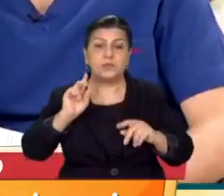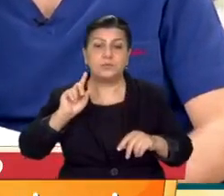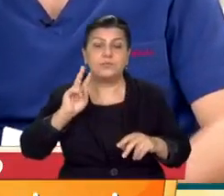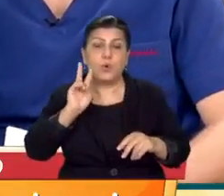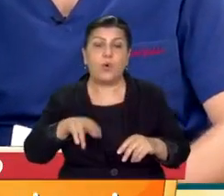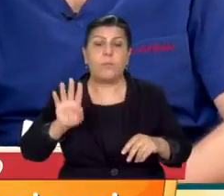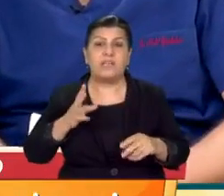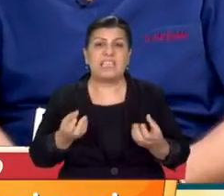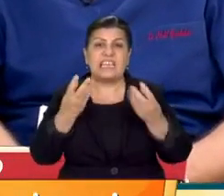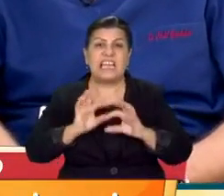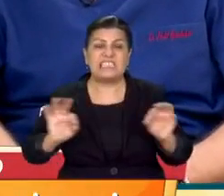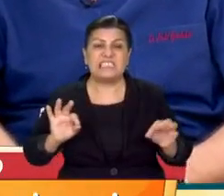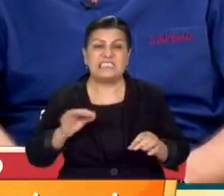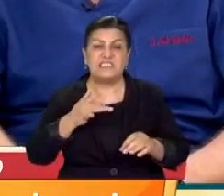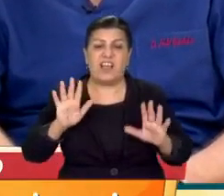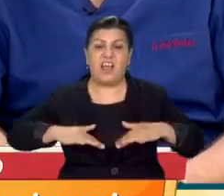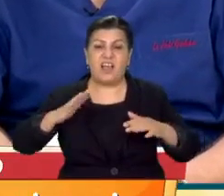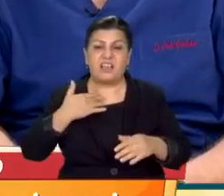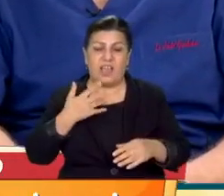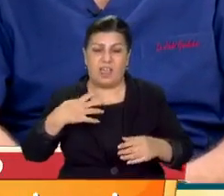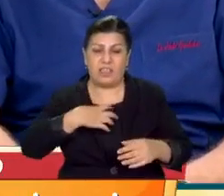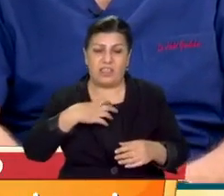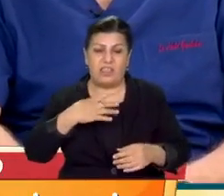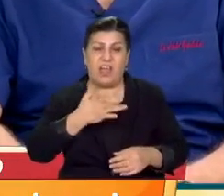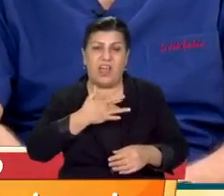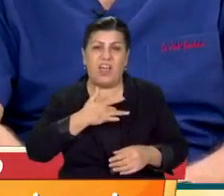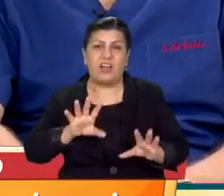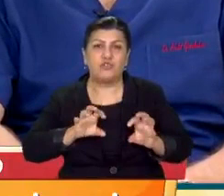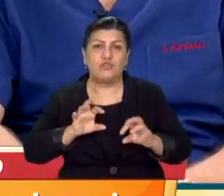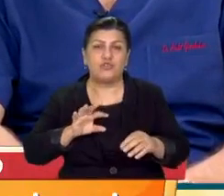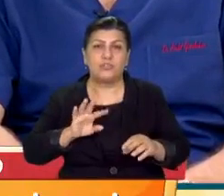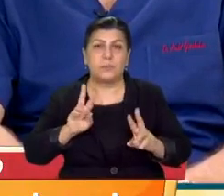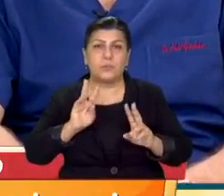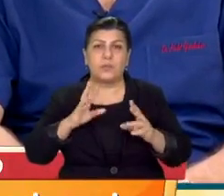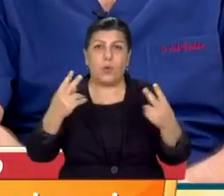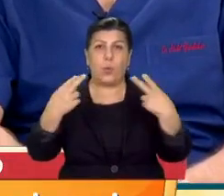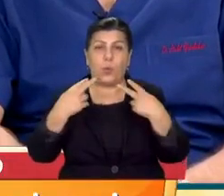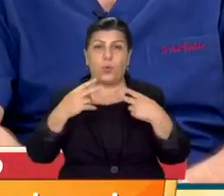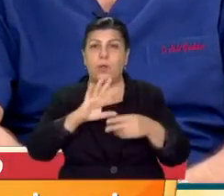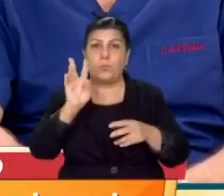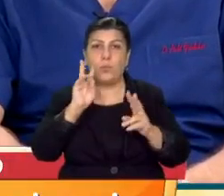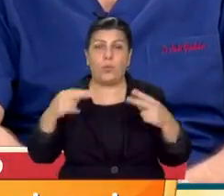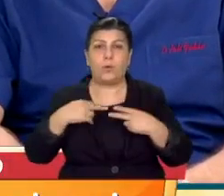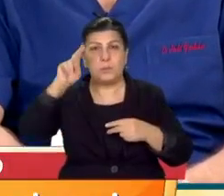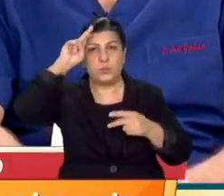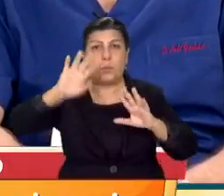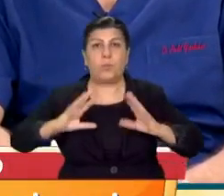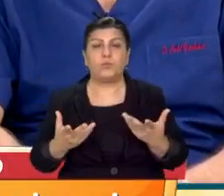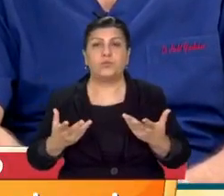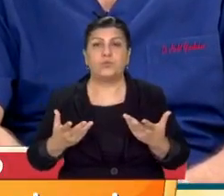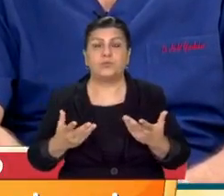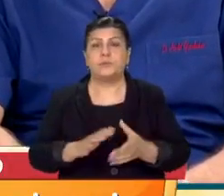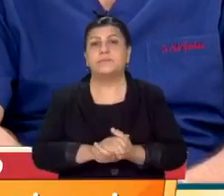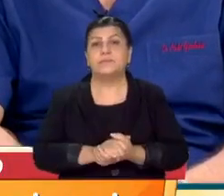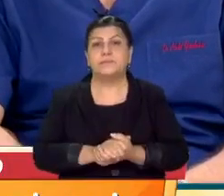yetersiz acınası falan hissettik hissediyorlar yanii hissettirmeye çalıştık ama bir şekilde bir yerden